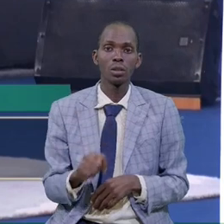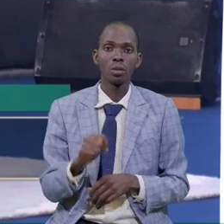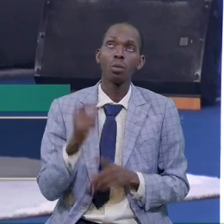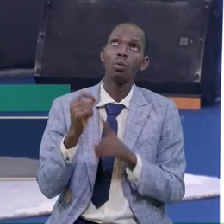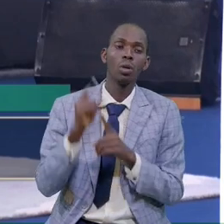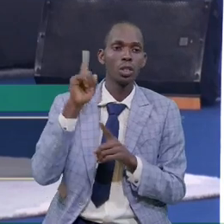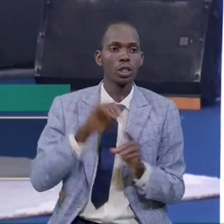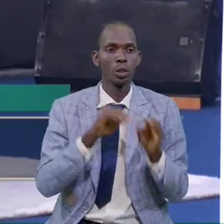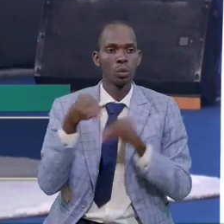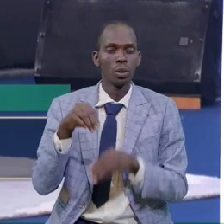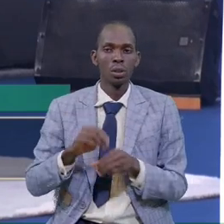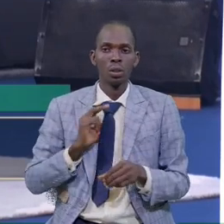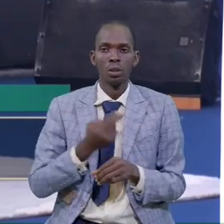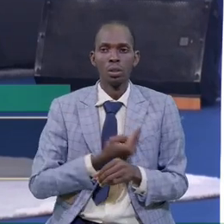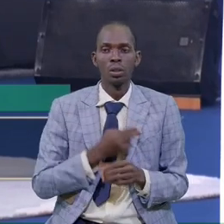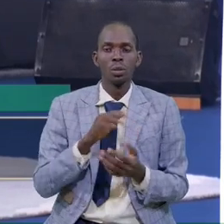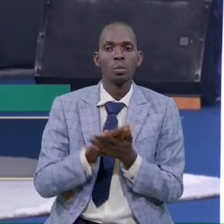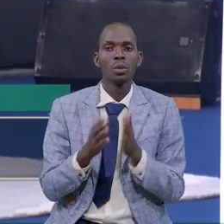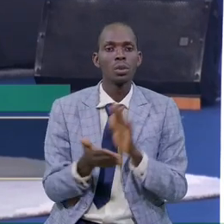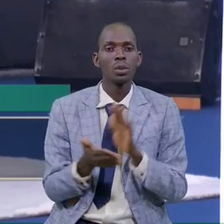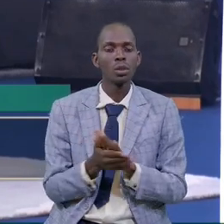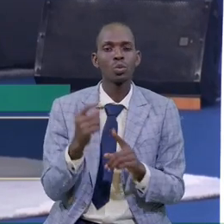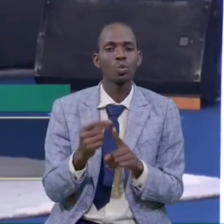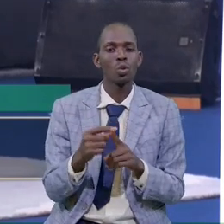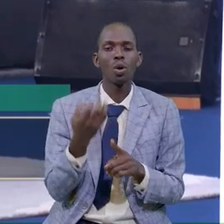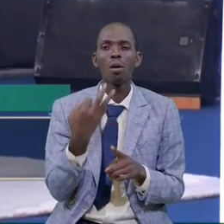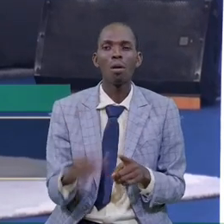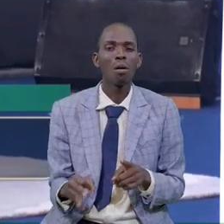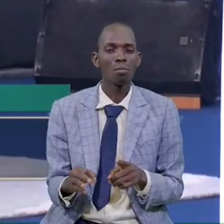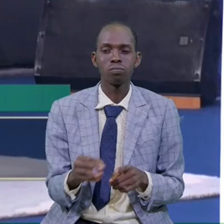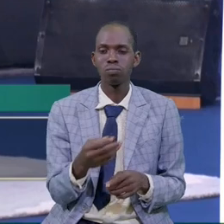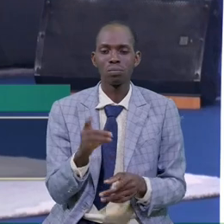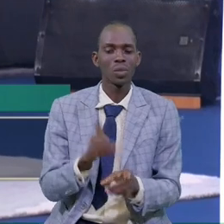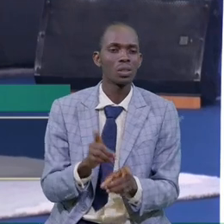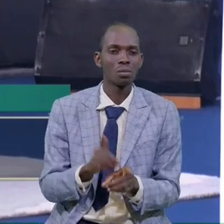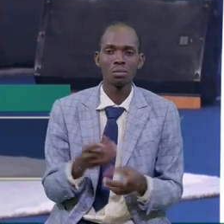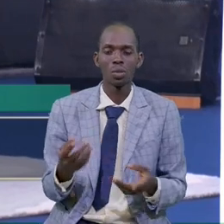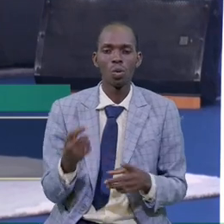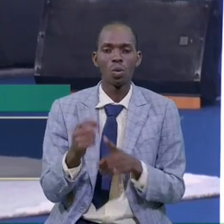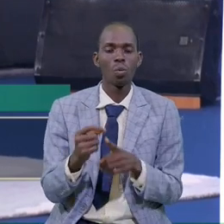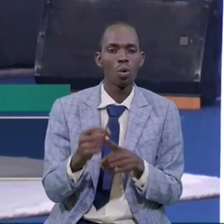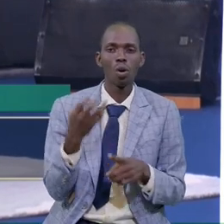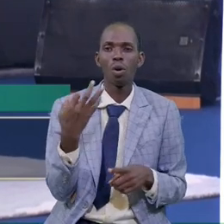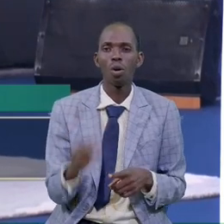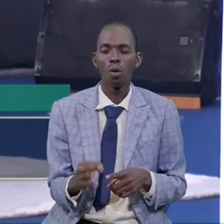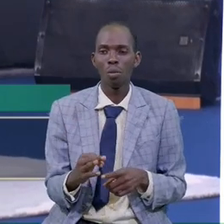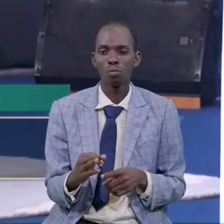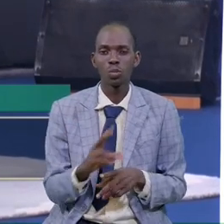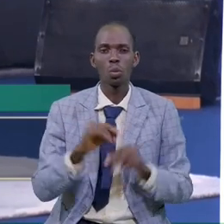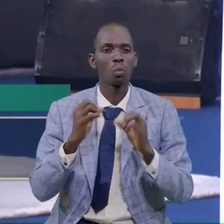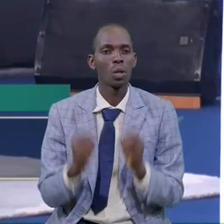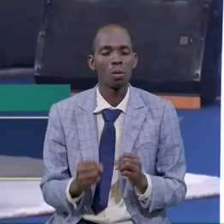Les œuvres, c'est devenu parole d'impotence, des paroles d'aveuglement, et c'est devenu des